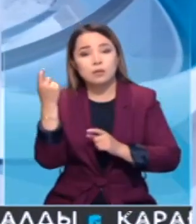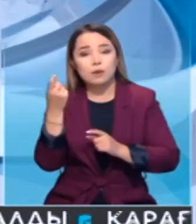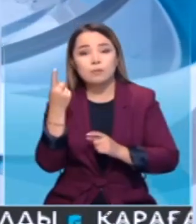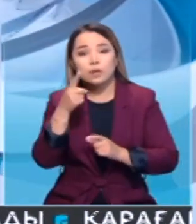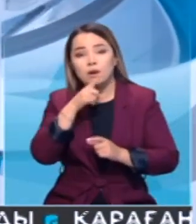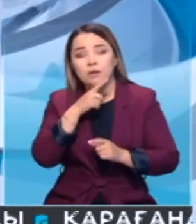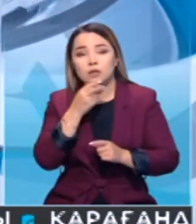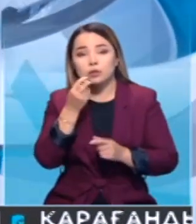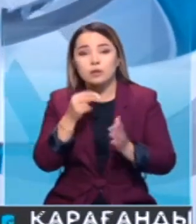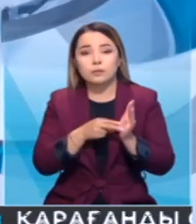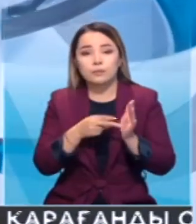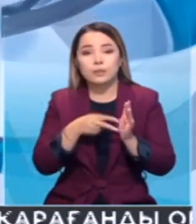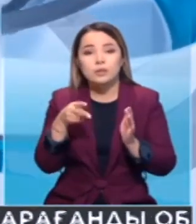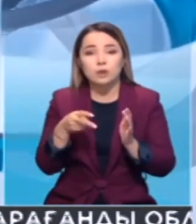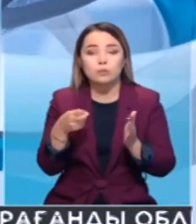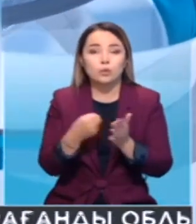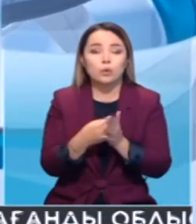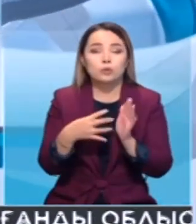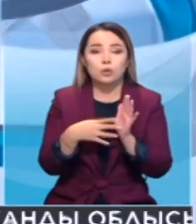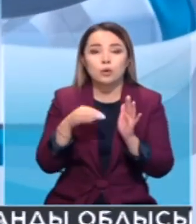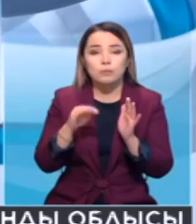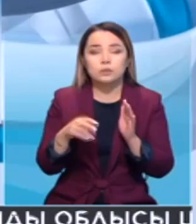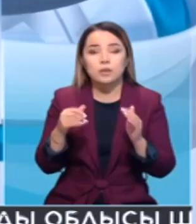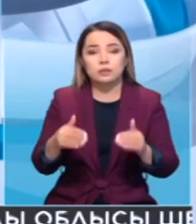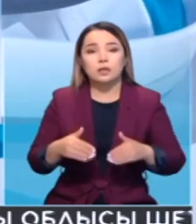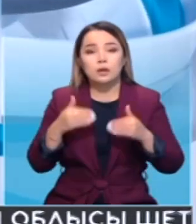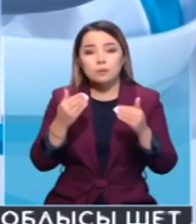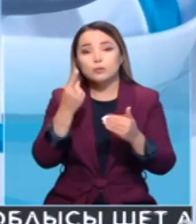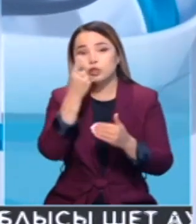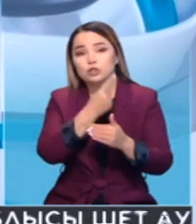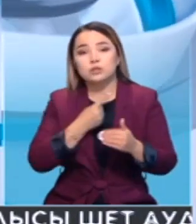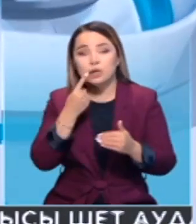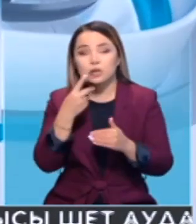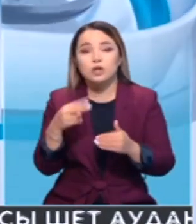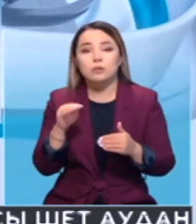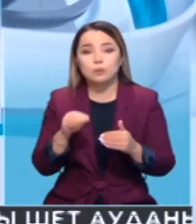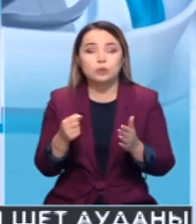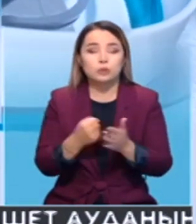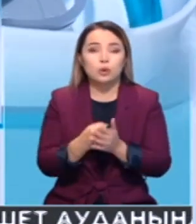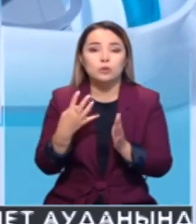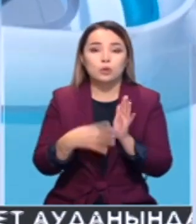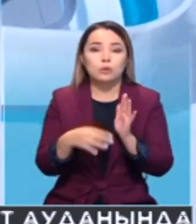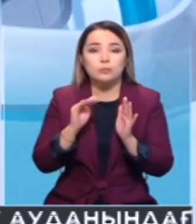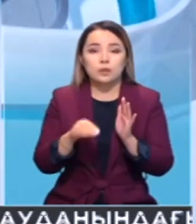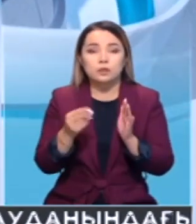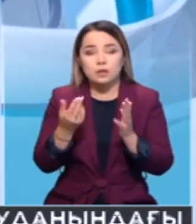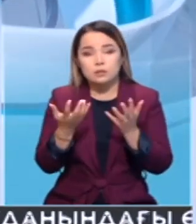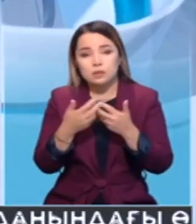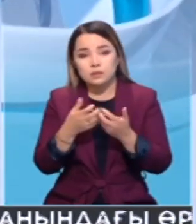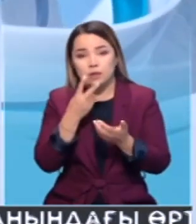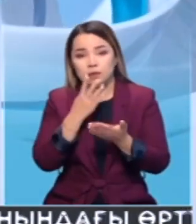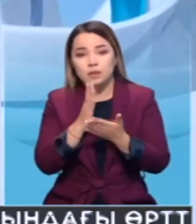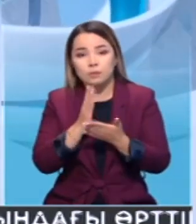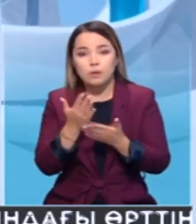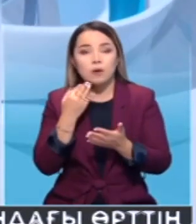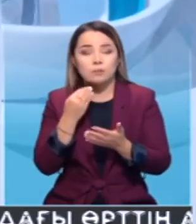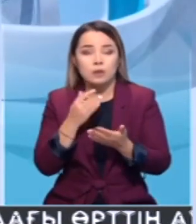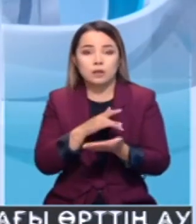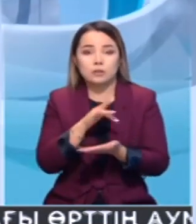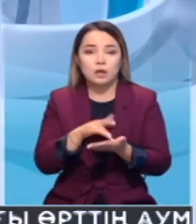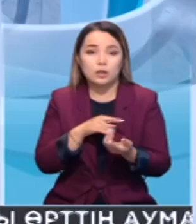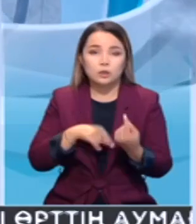бір айлық тариф 2000-9000 теңгеге дейін. Бір жылға 20000-90000 теңге арасында есептелген. Үлкен Алматы